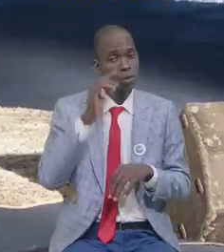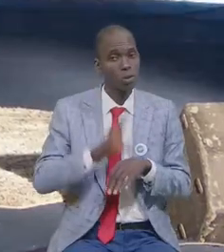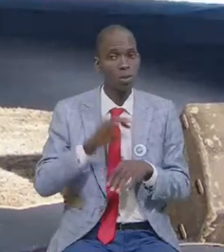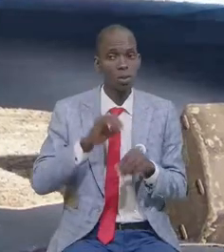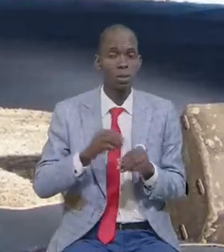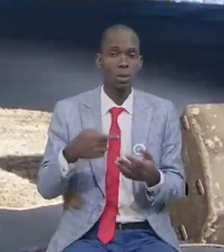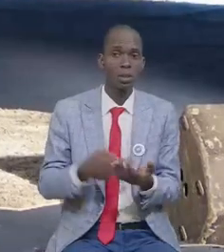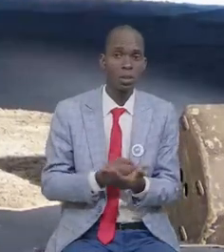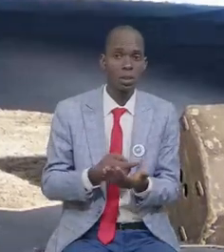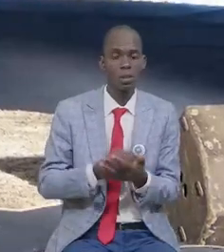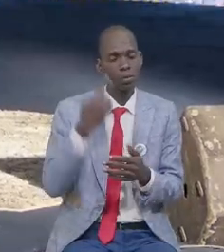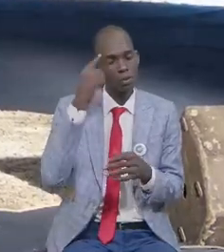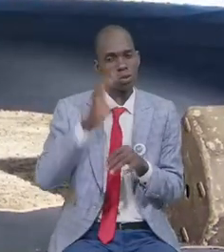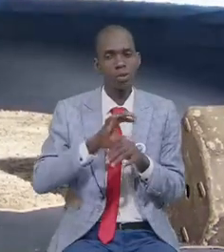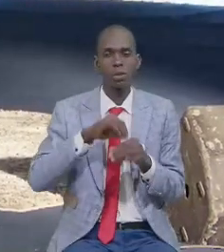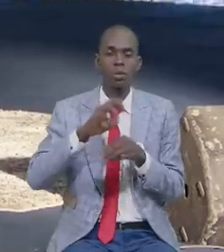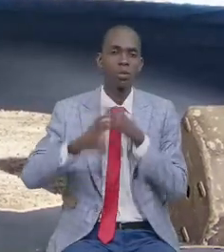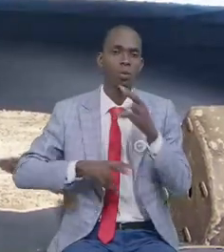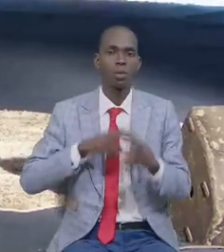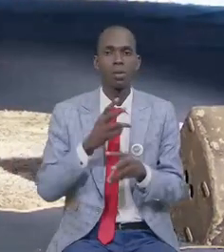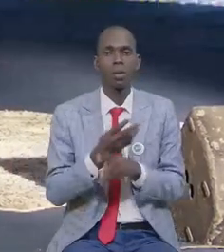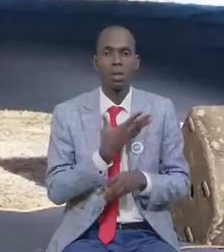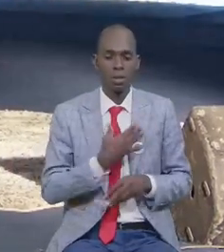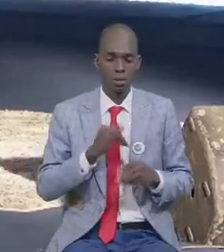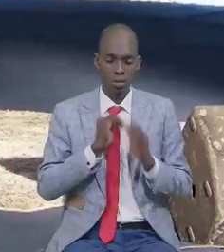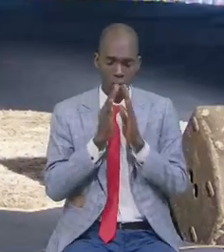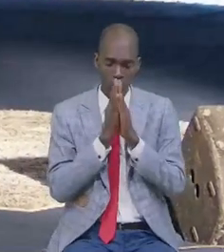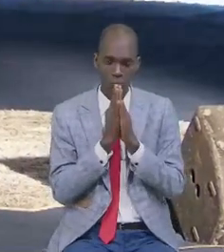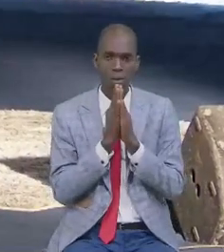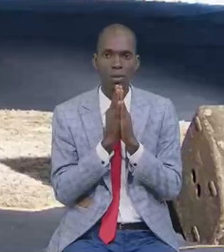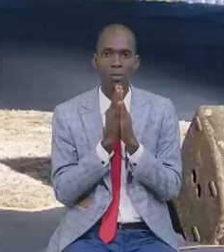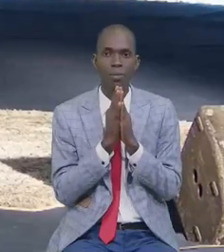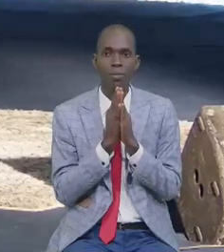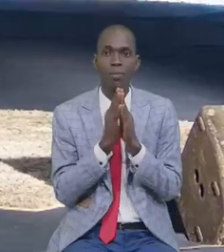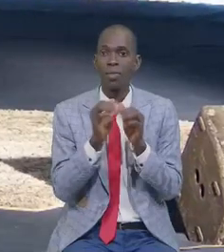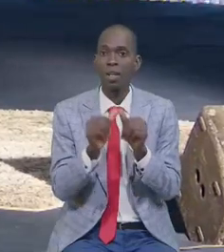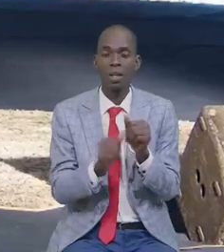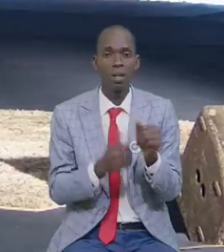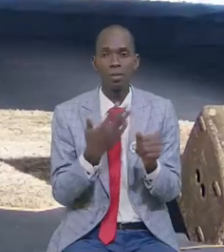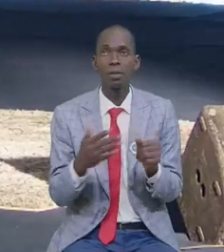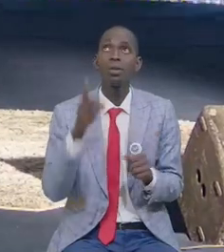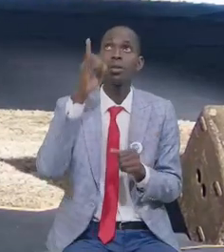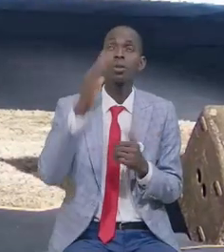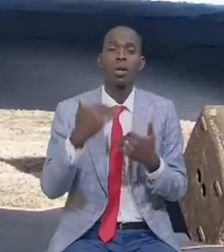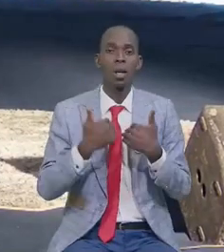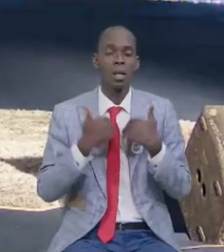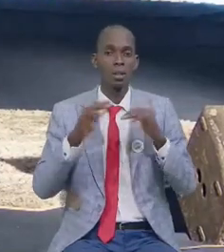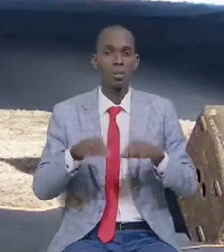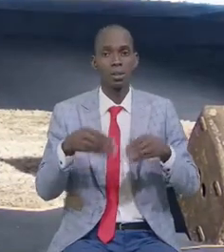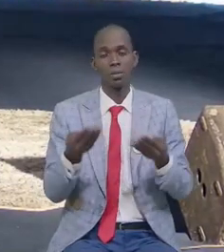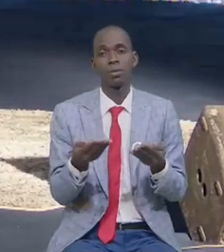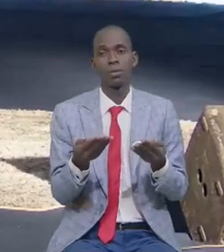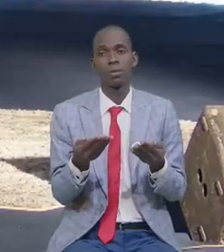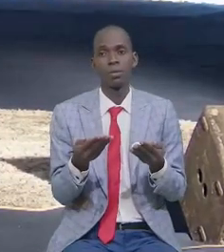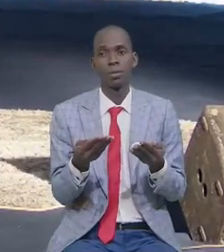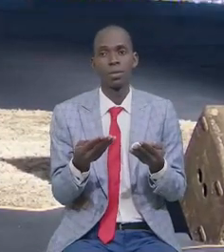pour l'église de par le monde. Et je prie que tout ce que Dieu a donné